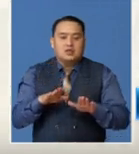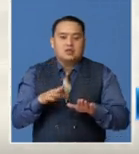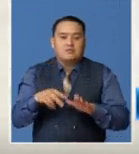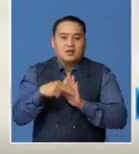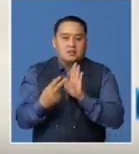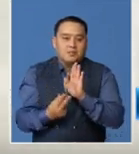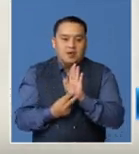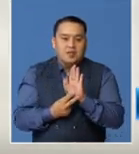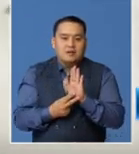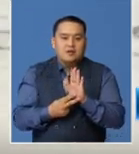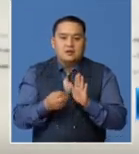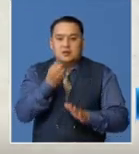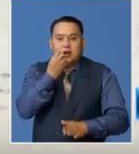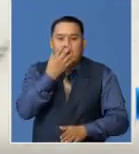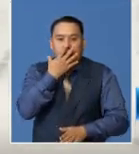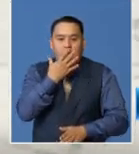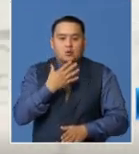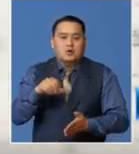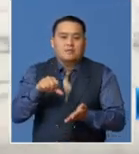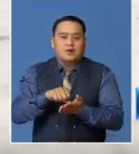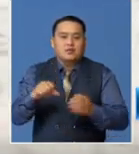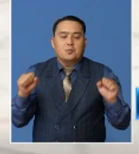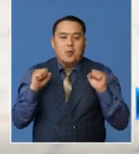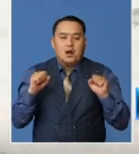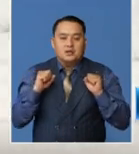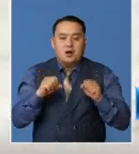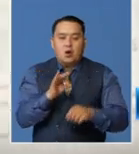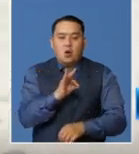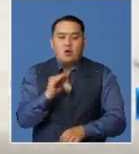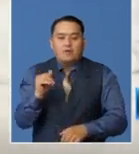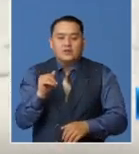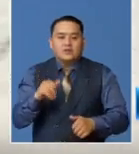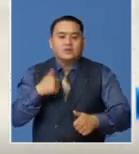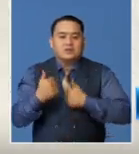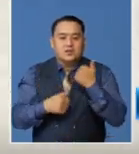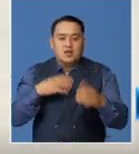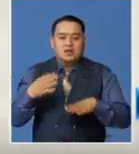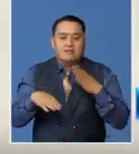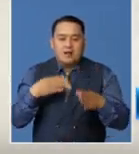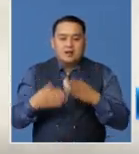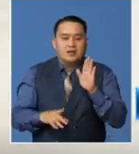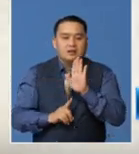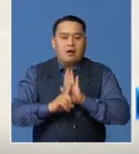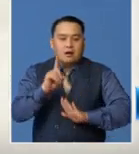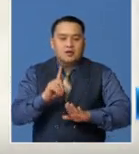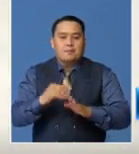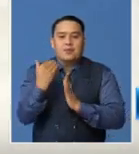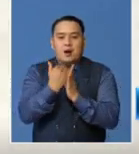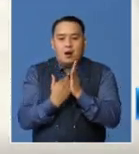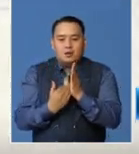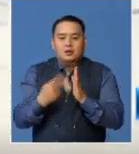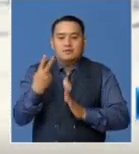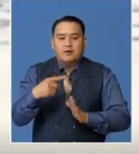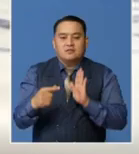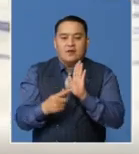2018 японка пока пофигу ти спортсменки провели официальную тренировку перед стартами старт произвольной программы намечен на